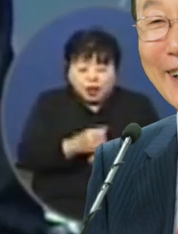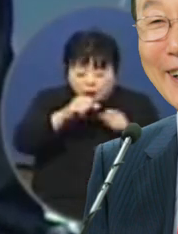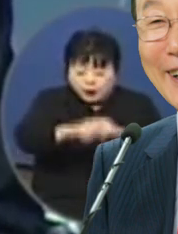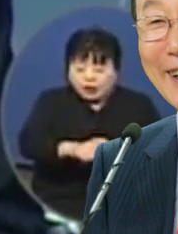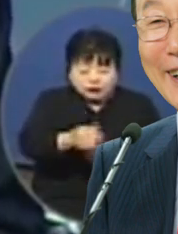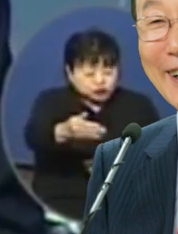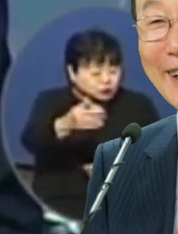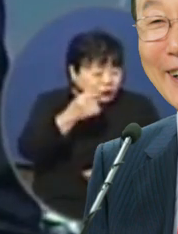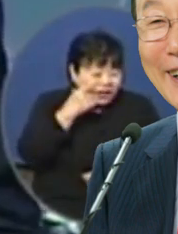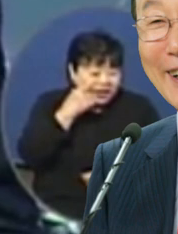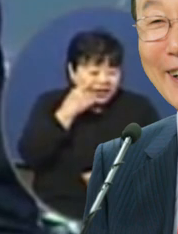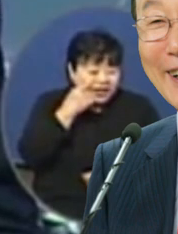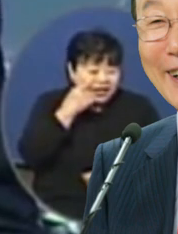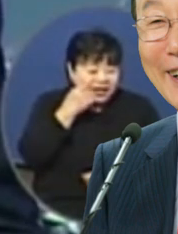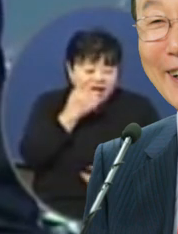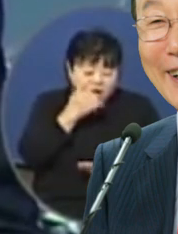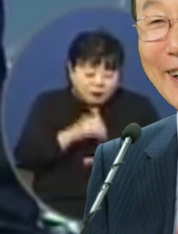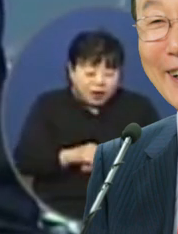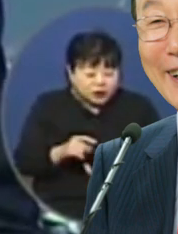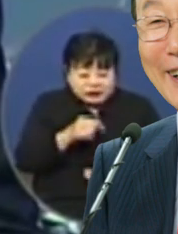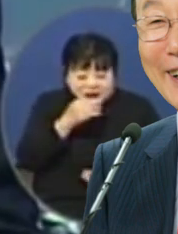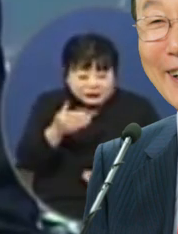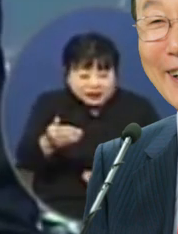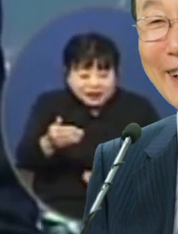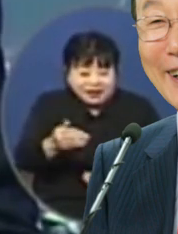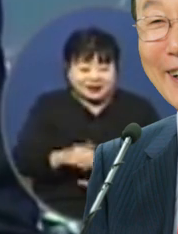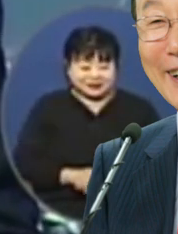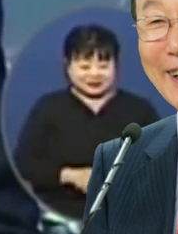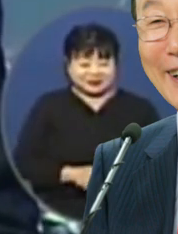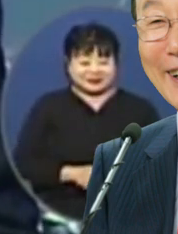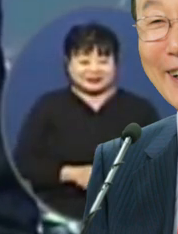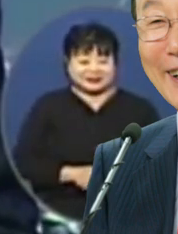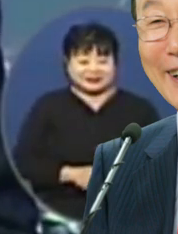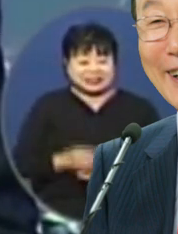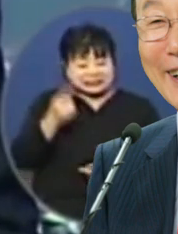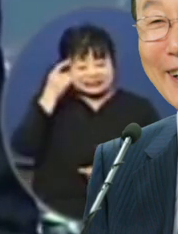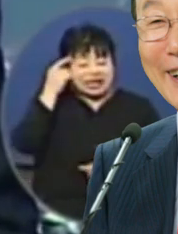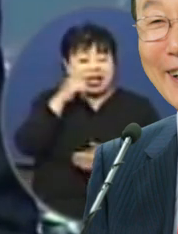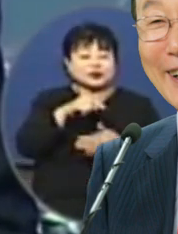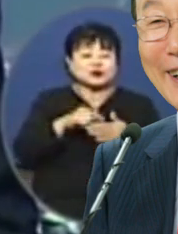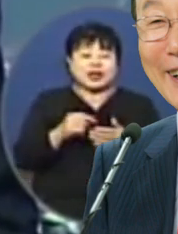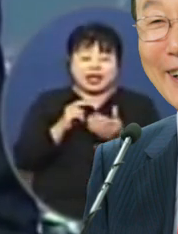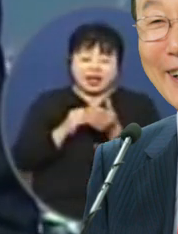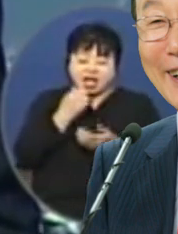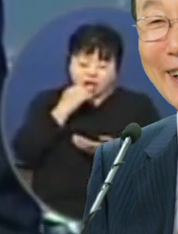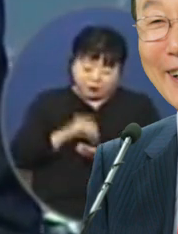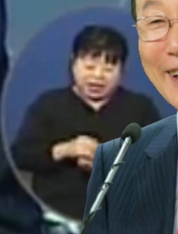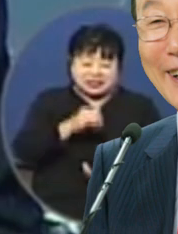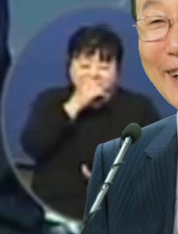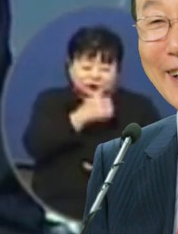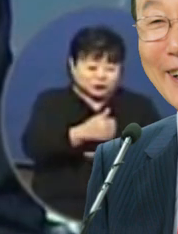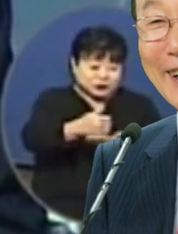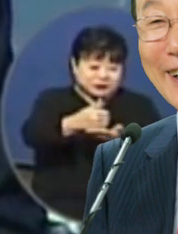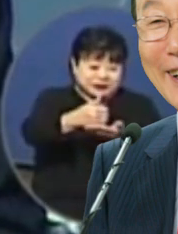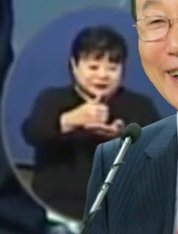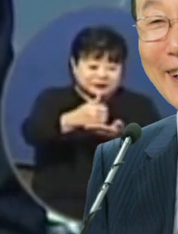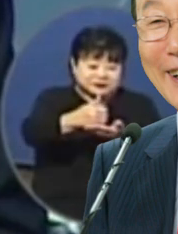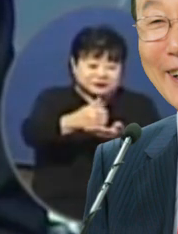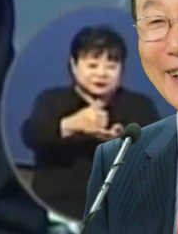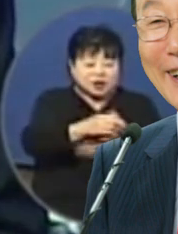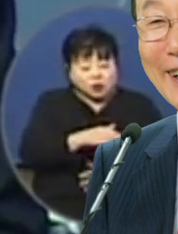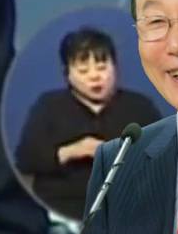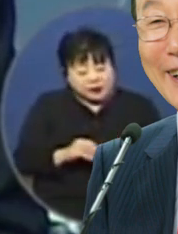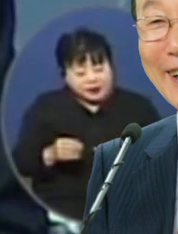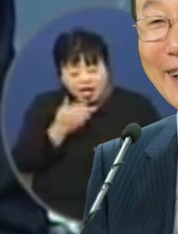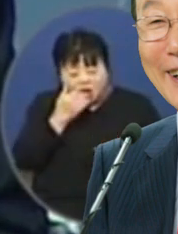없습니다. 그런데 바위가 어디냐? 바위가 여러분의 상상 속에 있는 것입니다. 주님은 곤비한